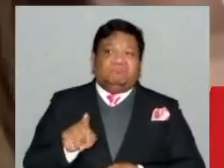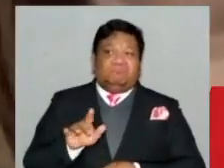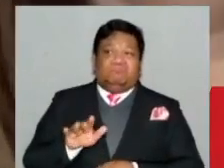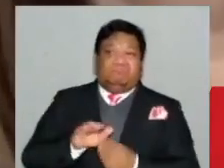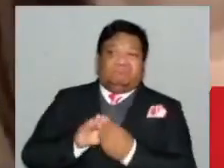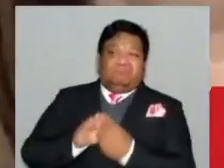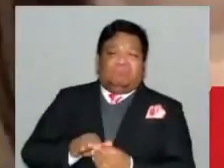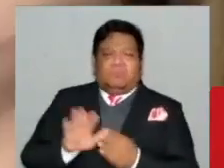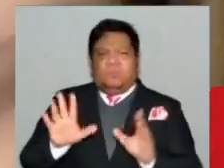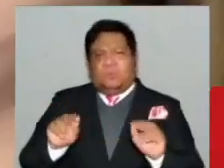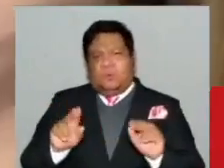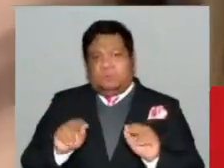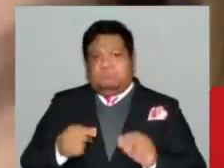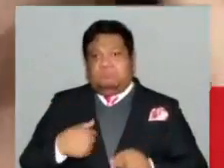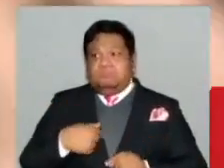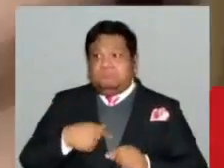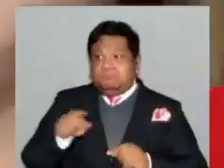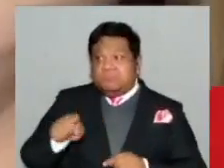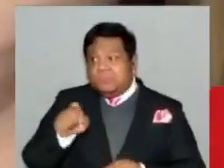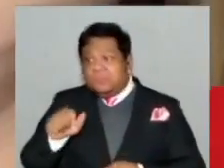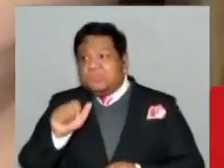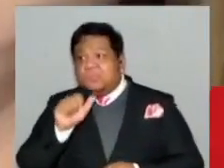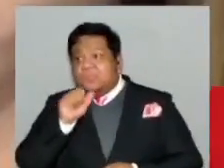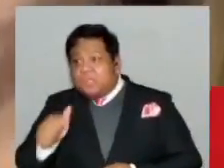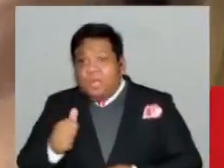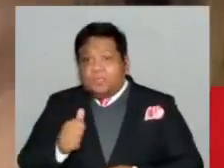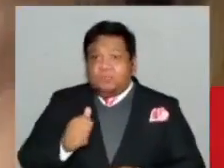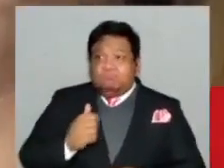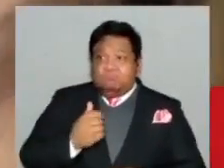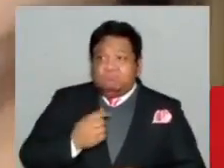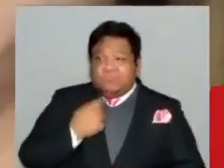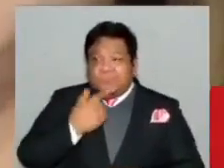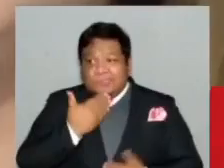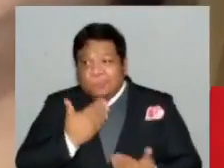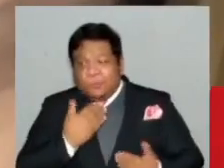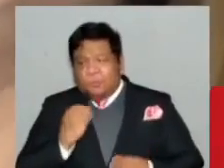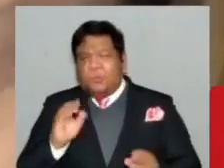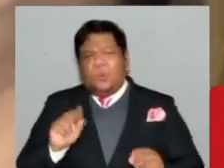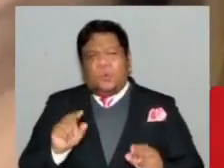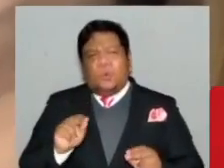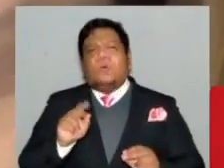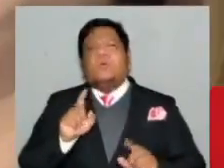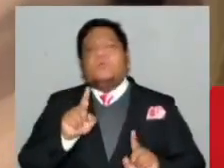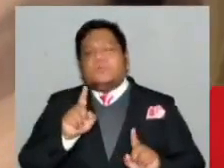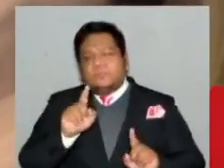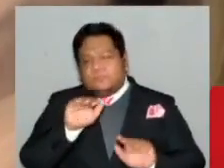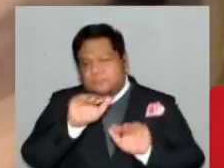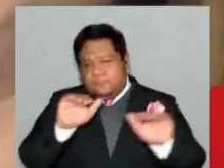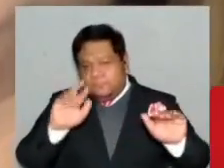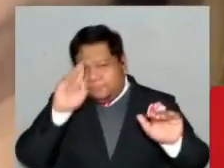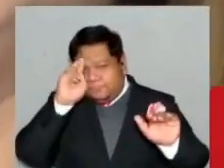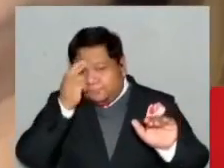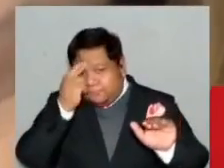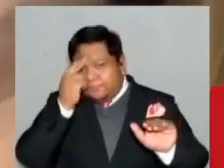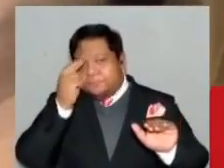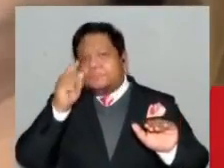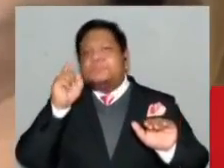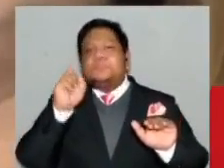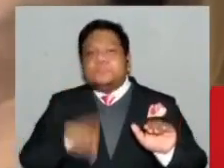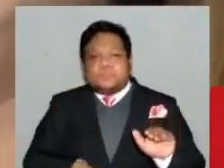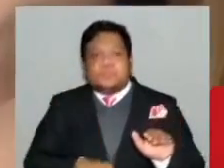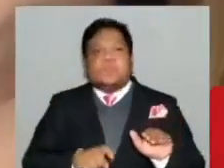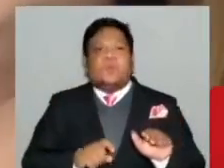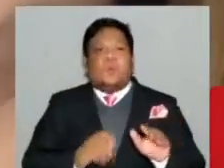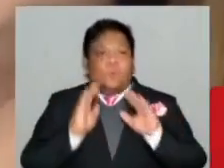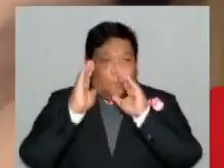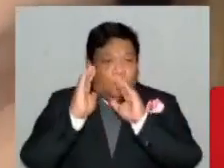walang utang na loob. Ang ipinapaalala ko lang sa lahat, sana